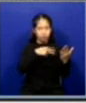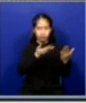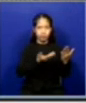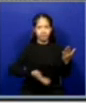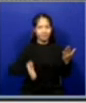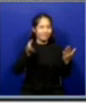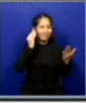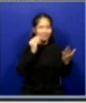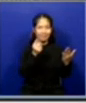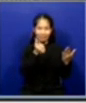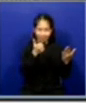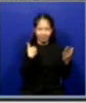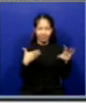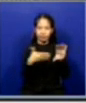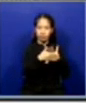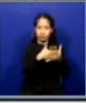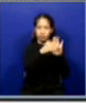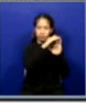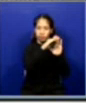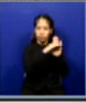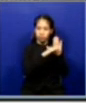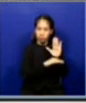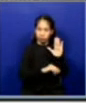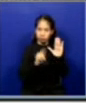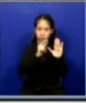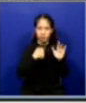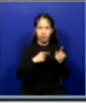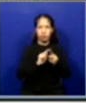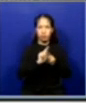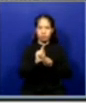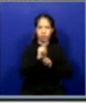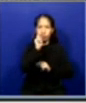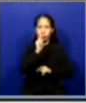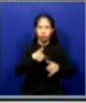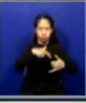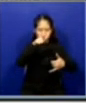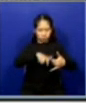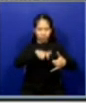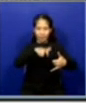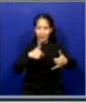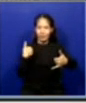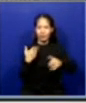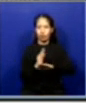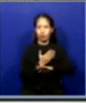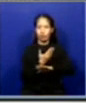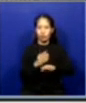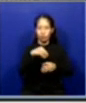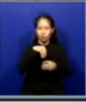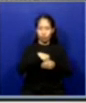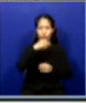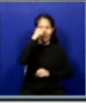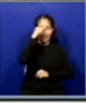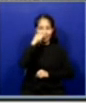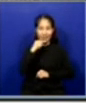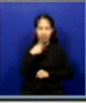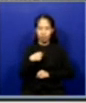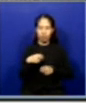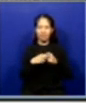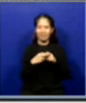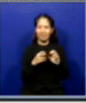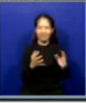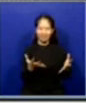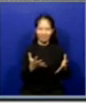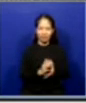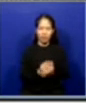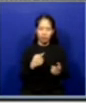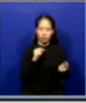ได้ในสไลด์ก็ได้ข้อ1เป็นบุคคลที่มีสถานประกอบการและประกอบธุรกิจในประเทศไทยอันนี้ไม่มีปัญหานะคะ